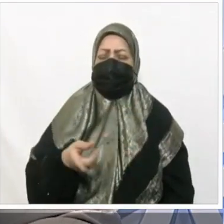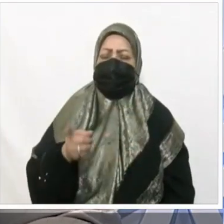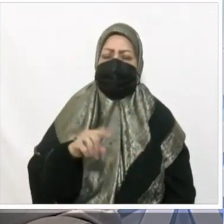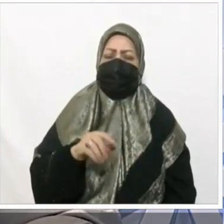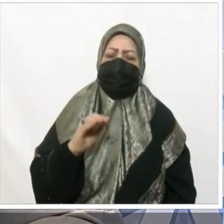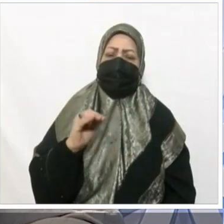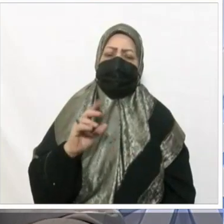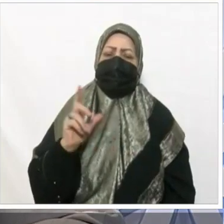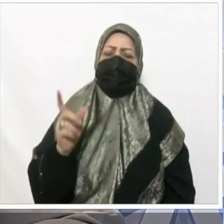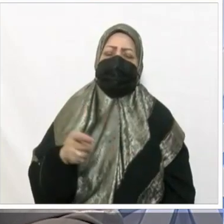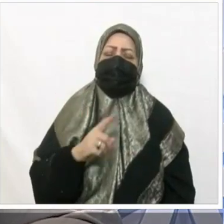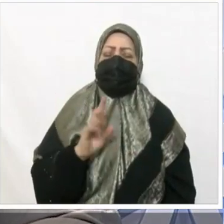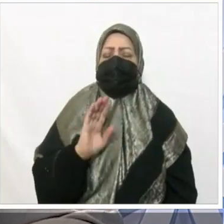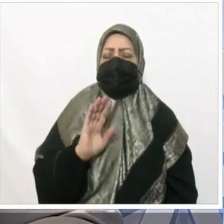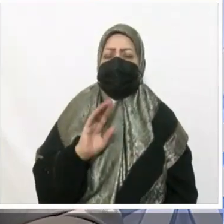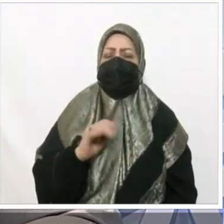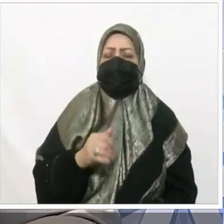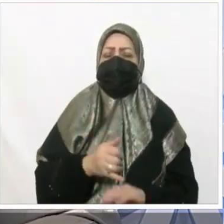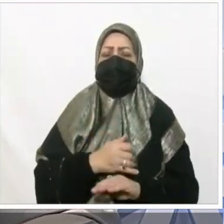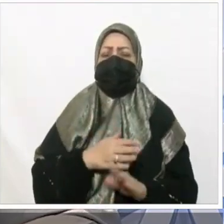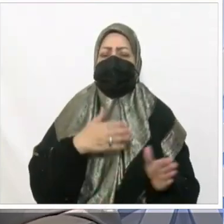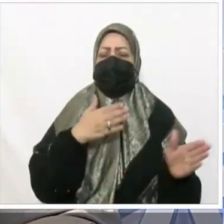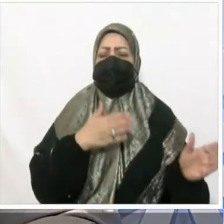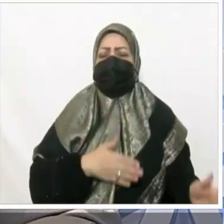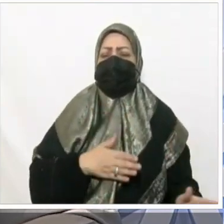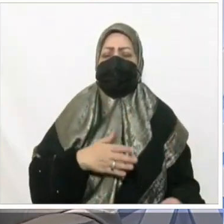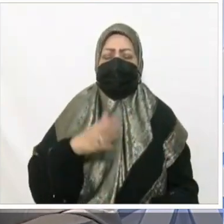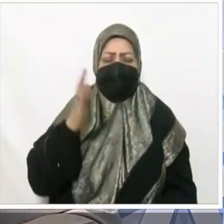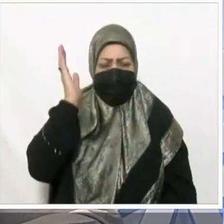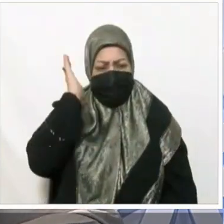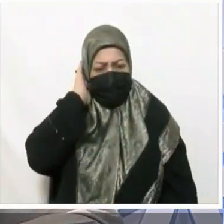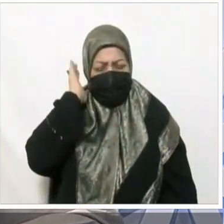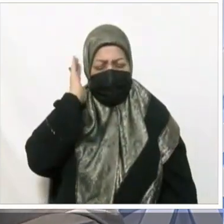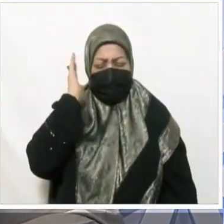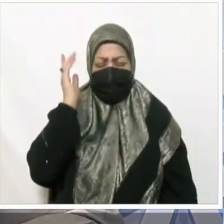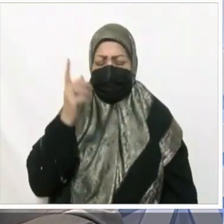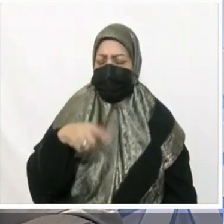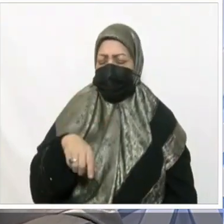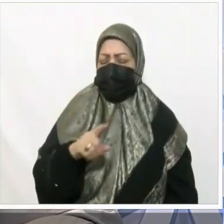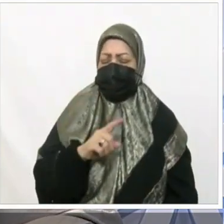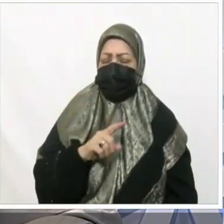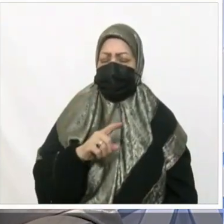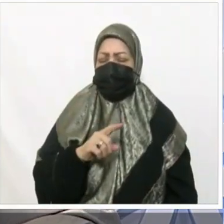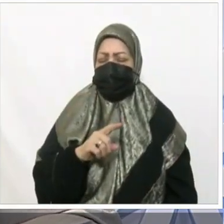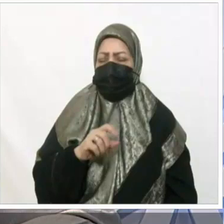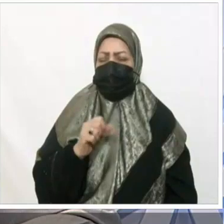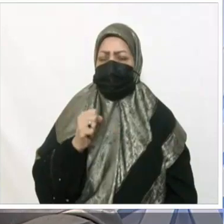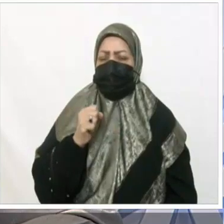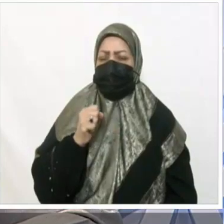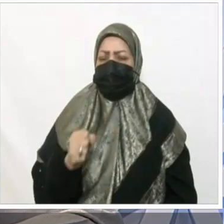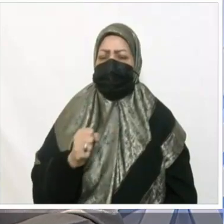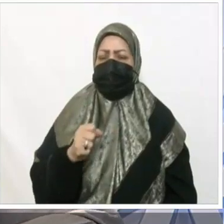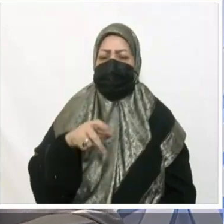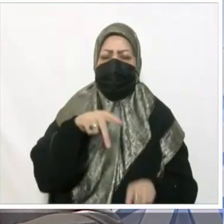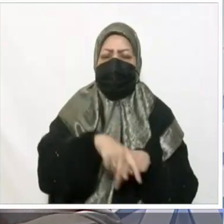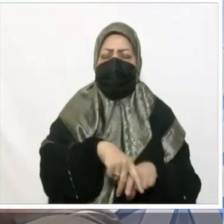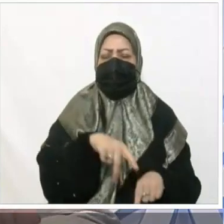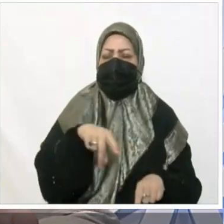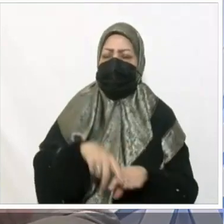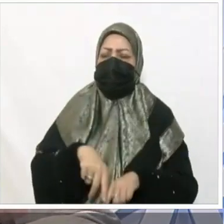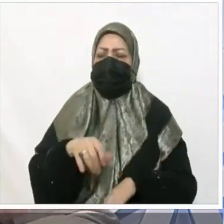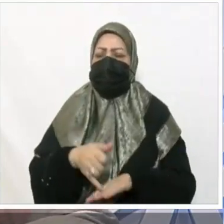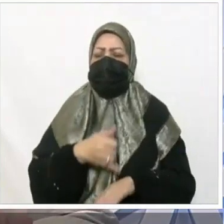على العين والرأس، ولكن أن تفرض على الناس مذهبك وفي ذات الوقت